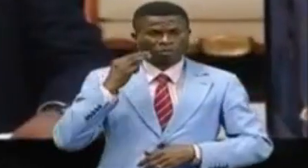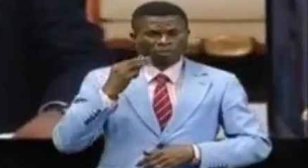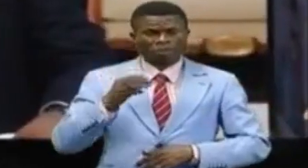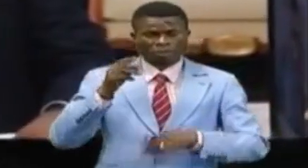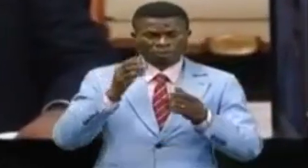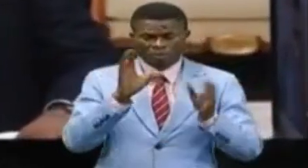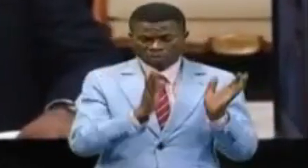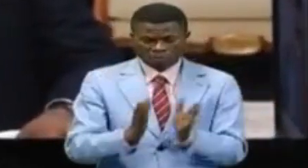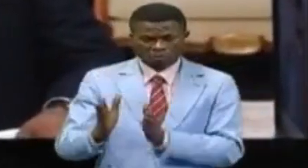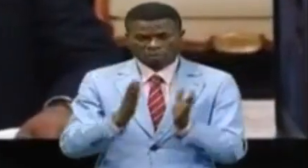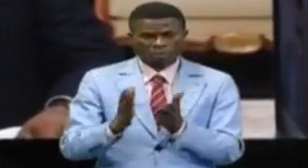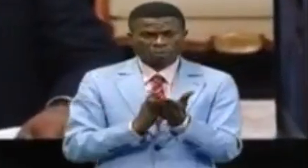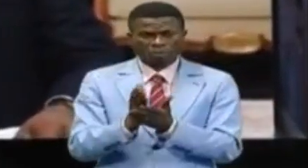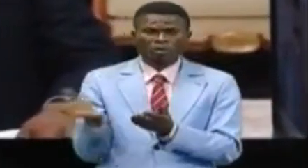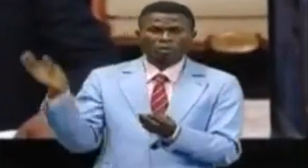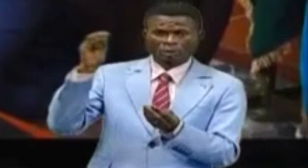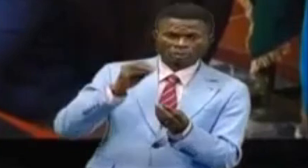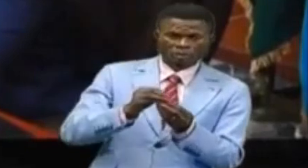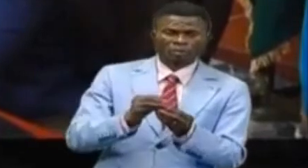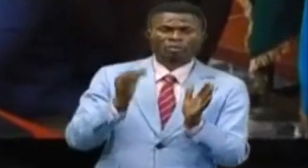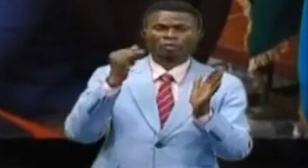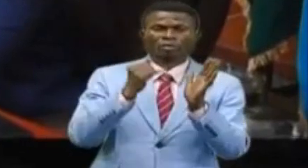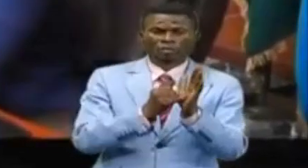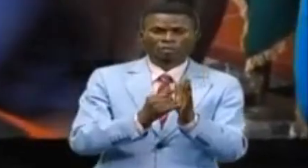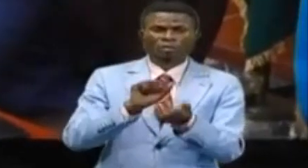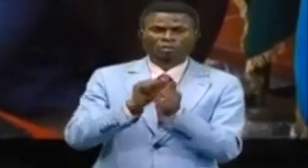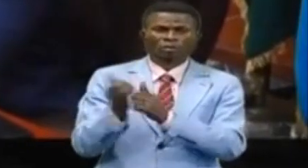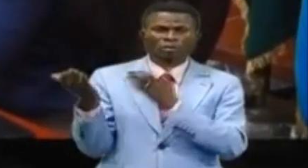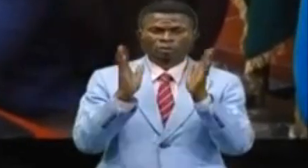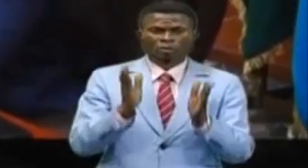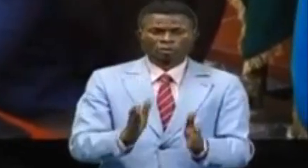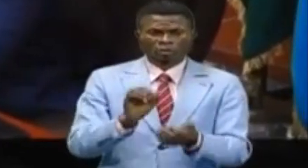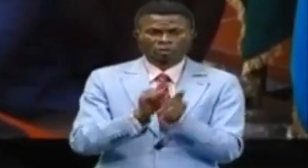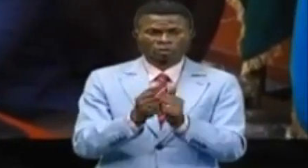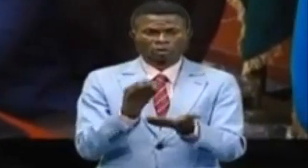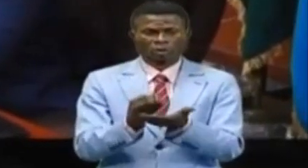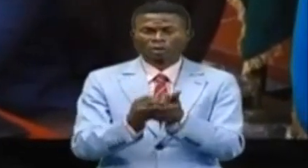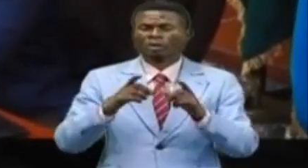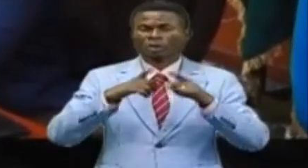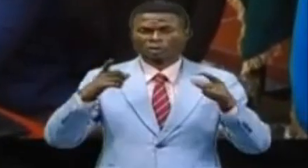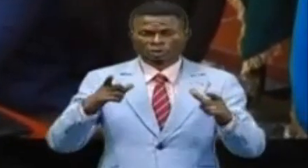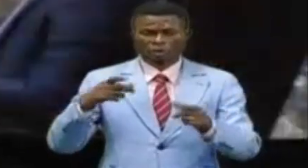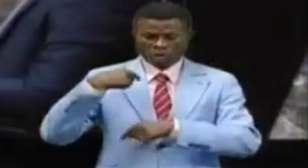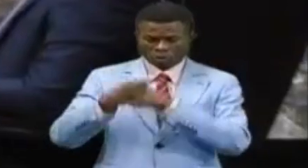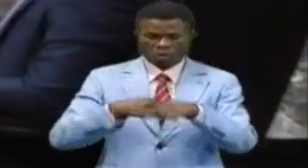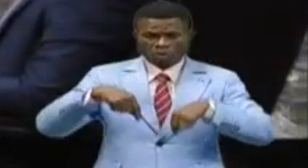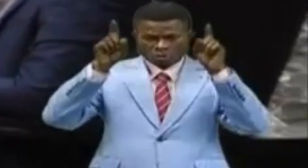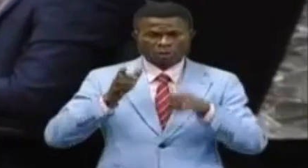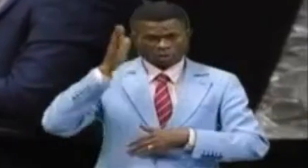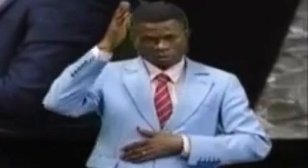les mesures nécessaires pour intégrer les indicateurs du marché du travail dans le cadre macroéconomique à partir de l'année